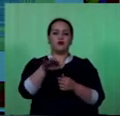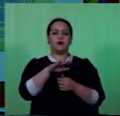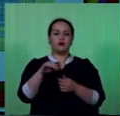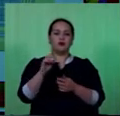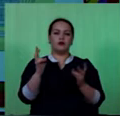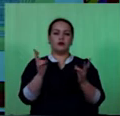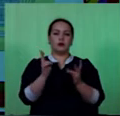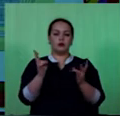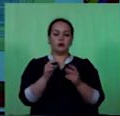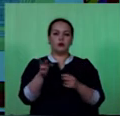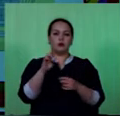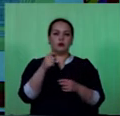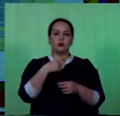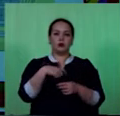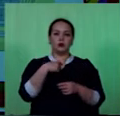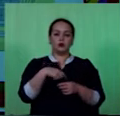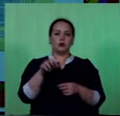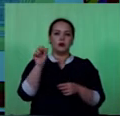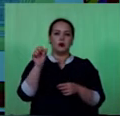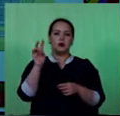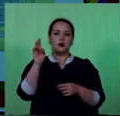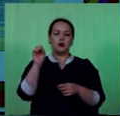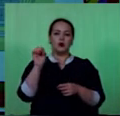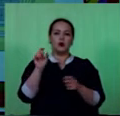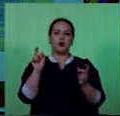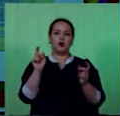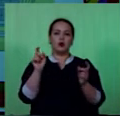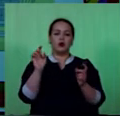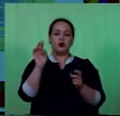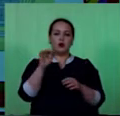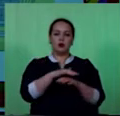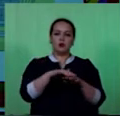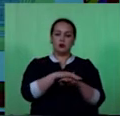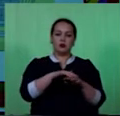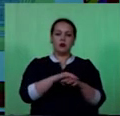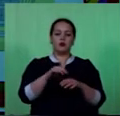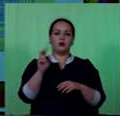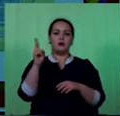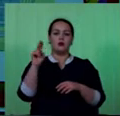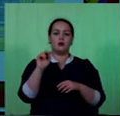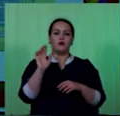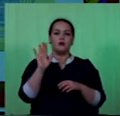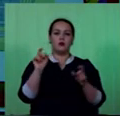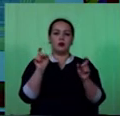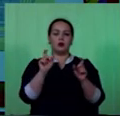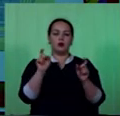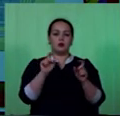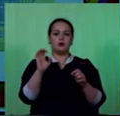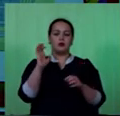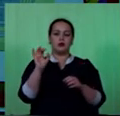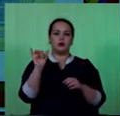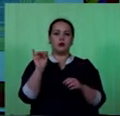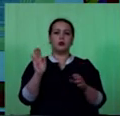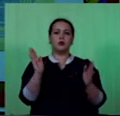необходимое для себя а на рынке б в магазине c у природы д